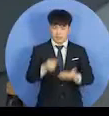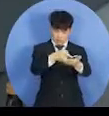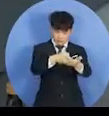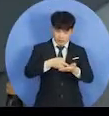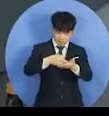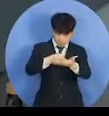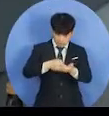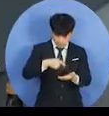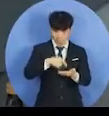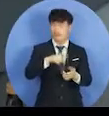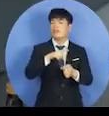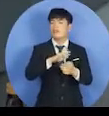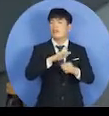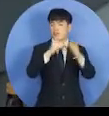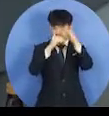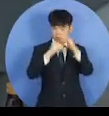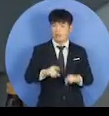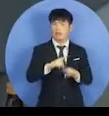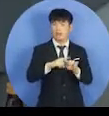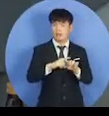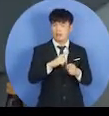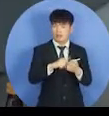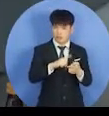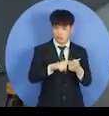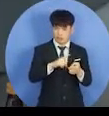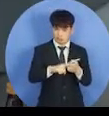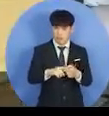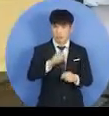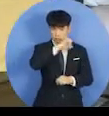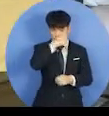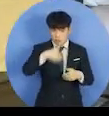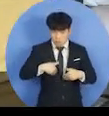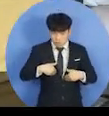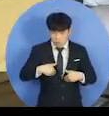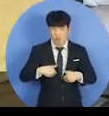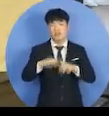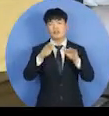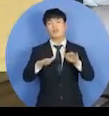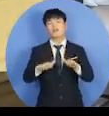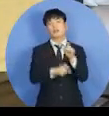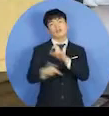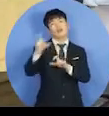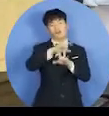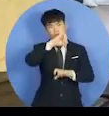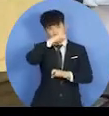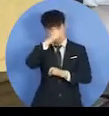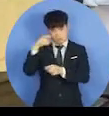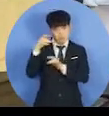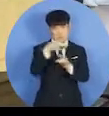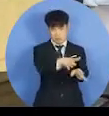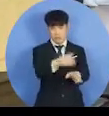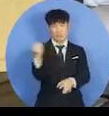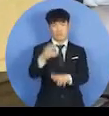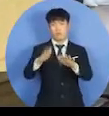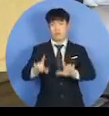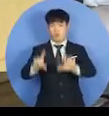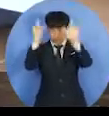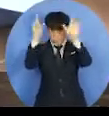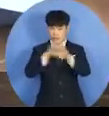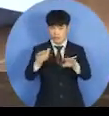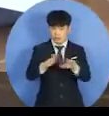시는 건의된 사항에 대해 예산이 추가 필요한 사업은 이번 추경 예산에 적극 반영해 추진하고 연내 추진